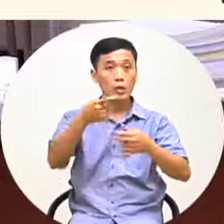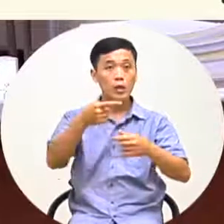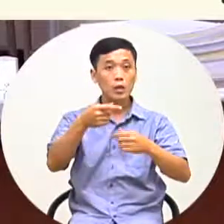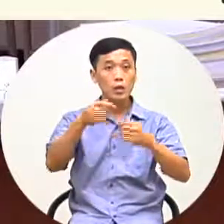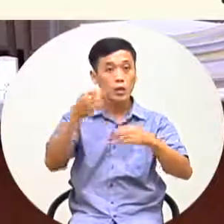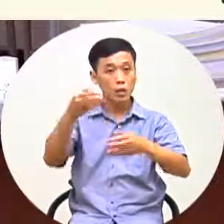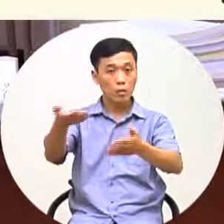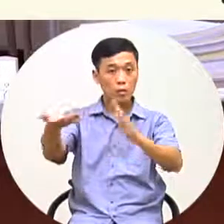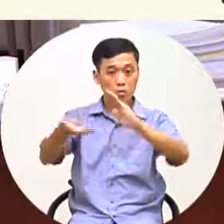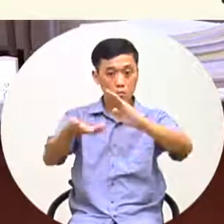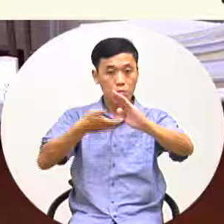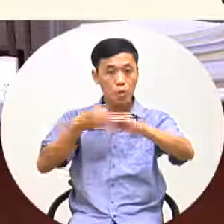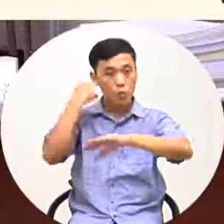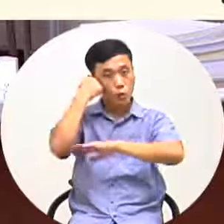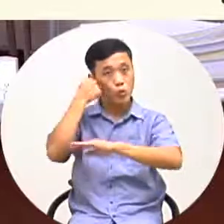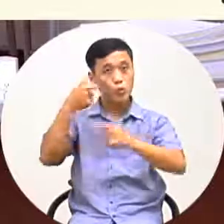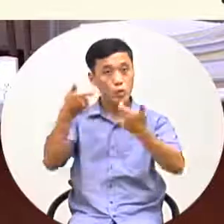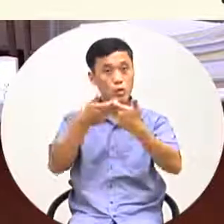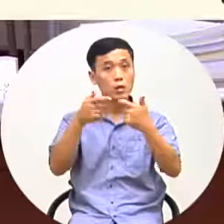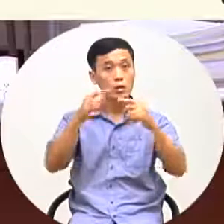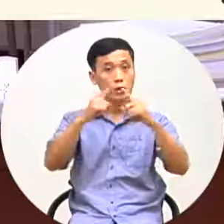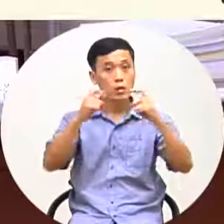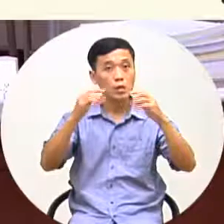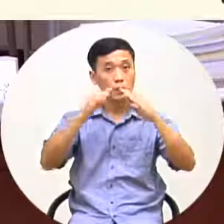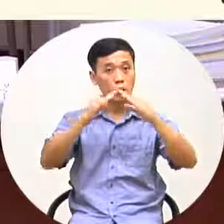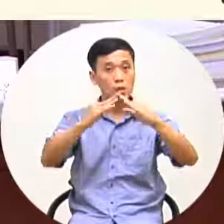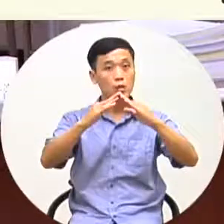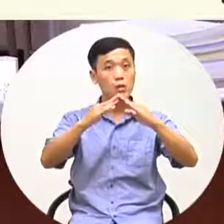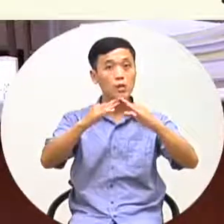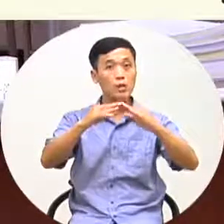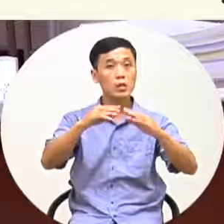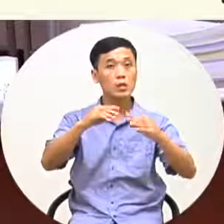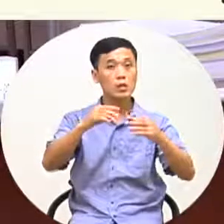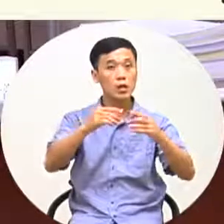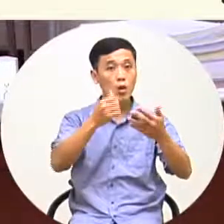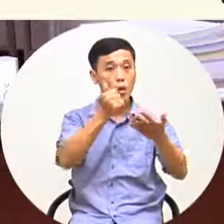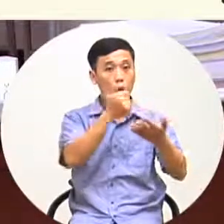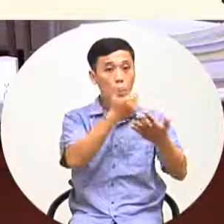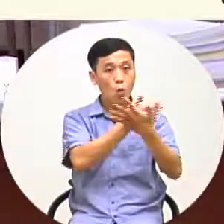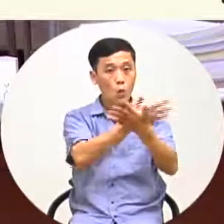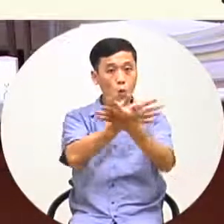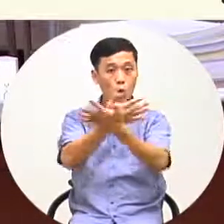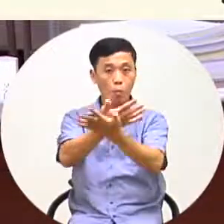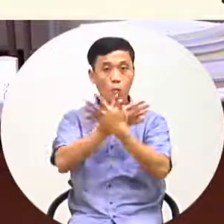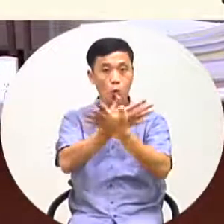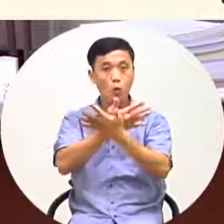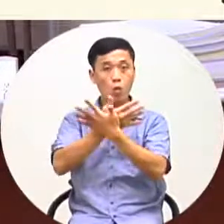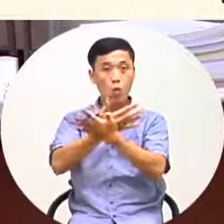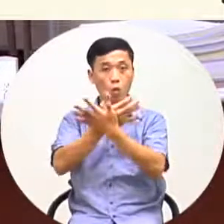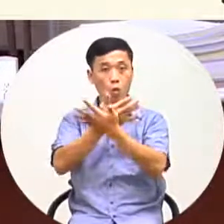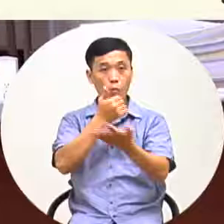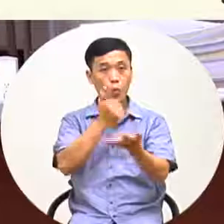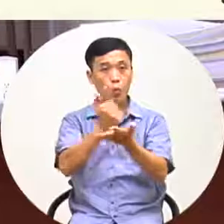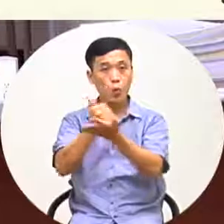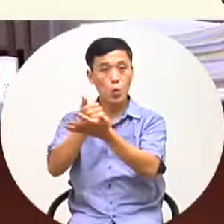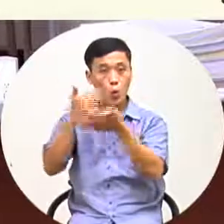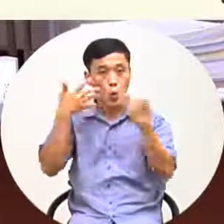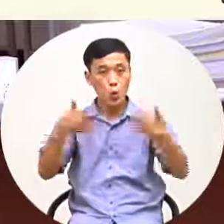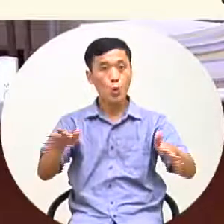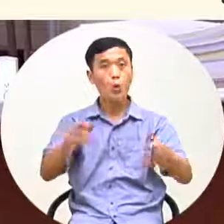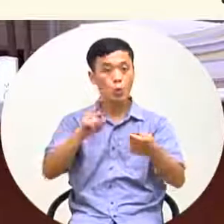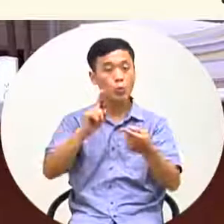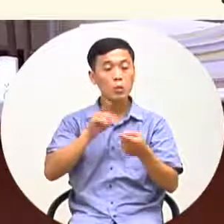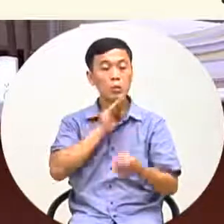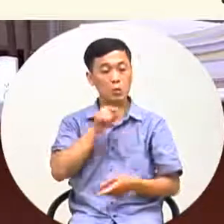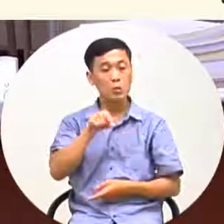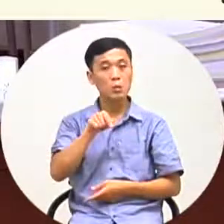4块金牌、4块银牌、3块铜牌，其实有伊个原因啦。哦，一个都市嘞，嘛是要经过了都市的规划，对不对？啊，包括了迄个土地的开